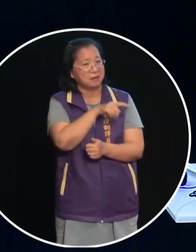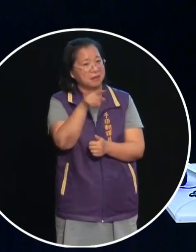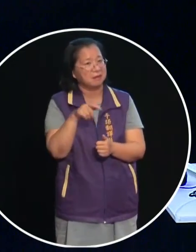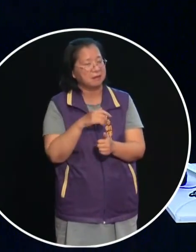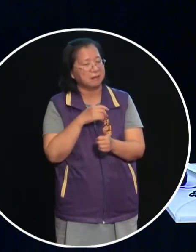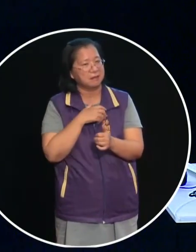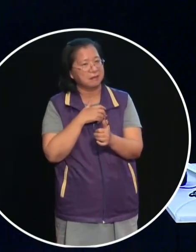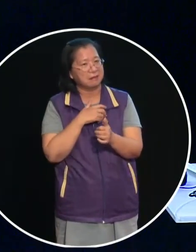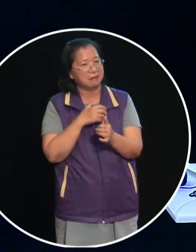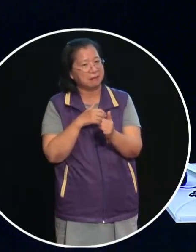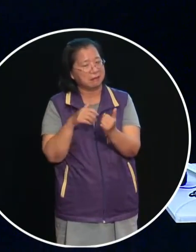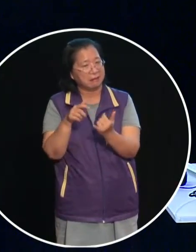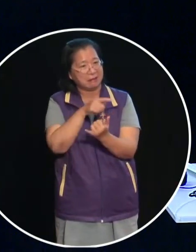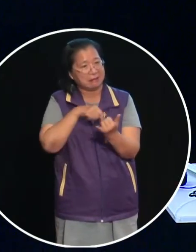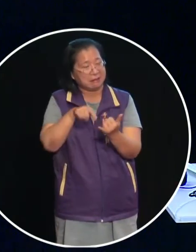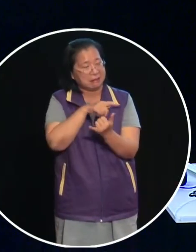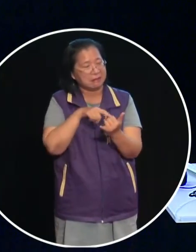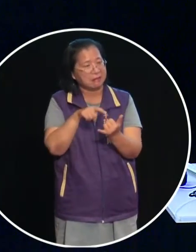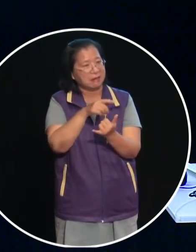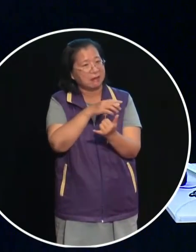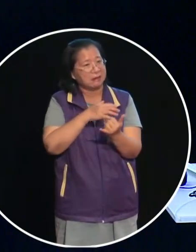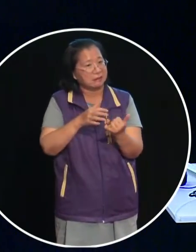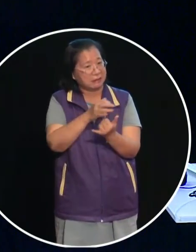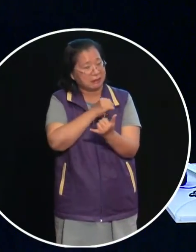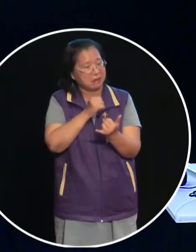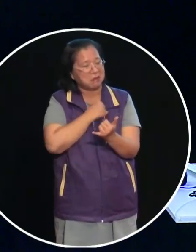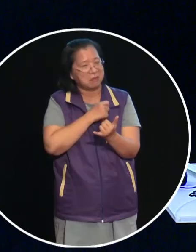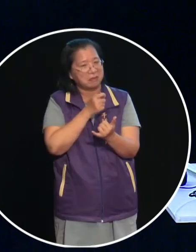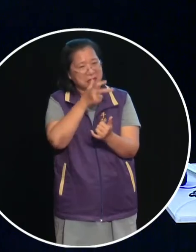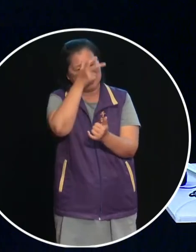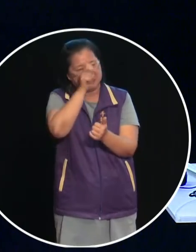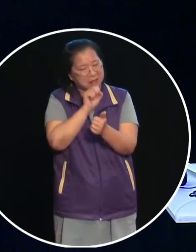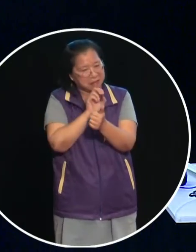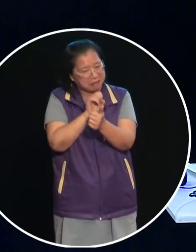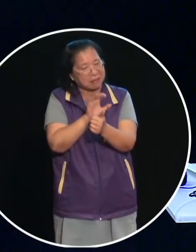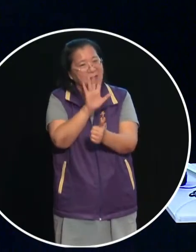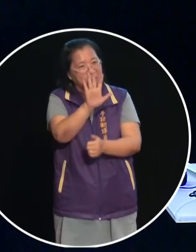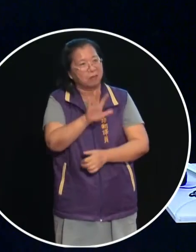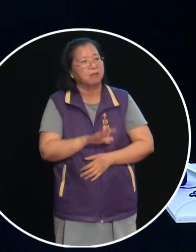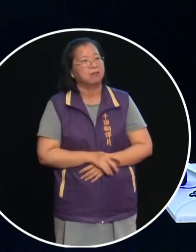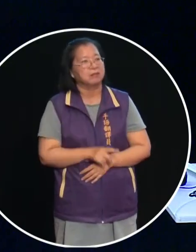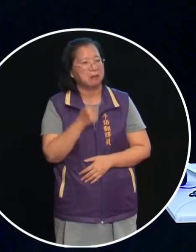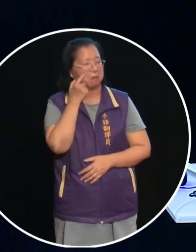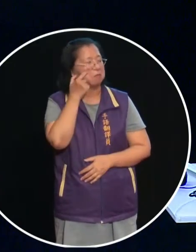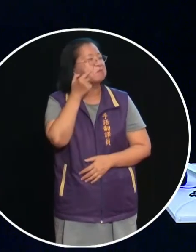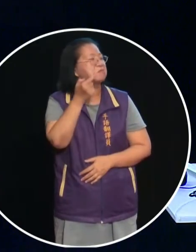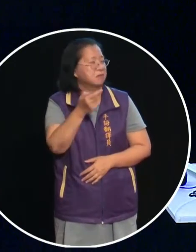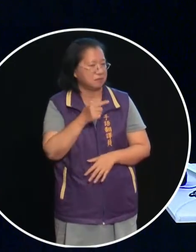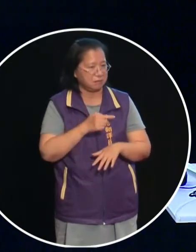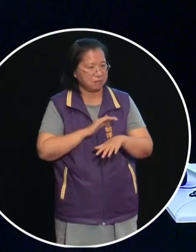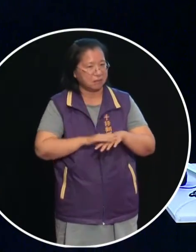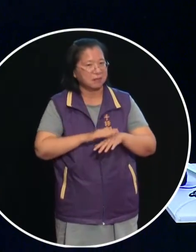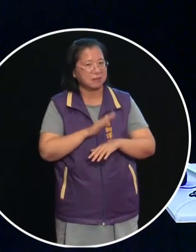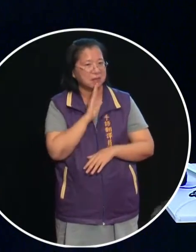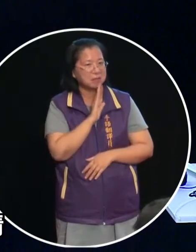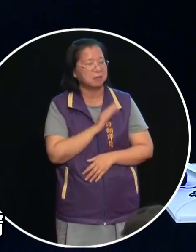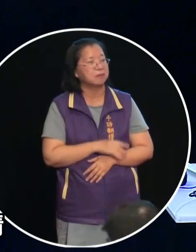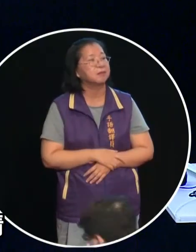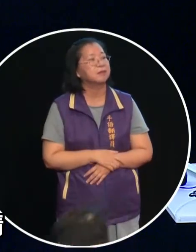警告，他们是这么做，所以这是没有，这个是一个很明显的嘛。但是呢，